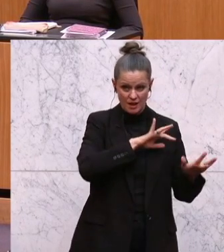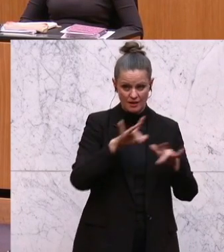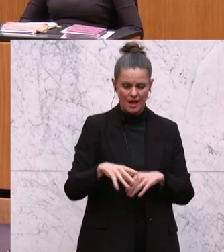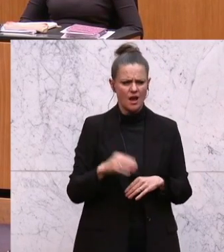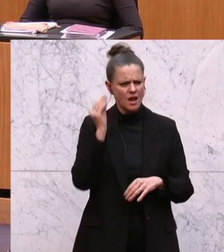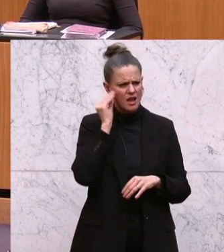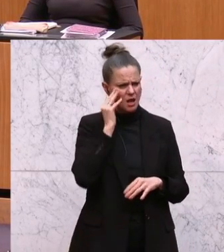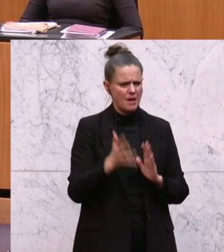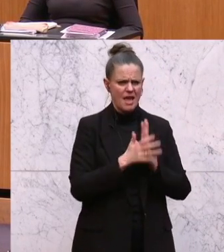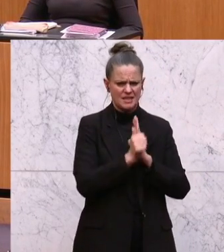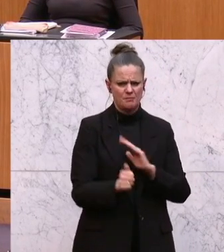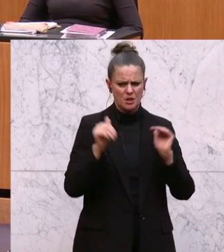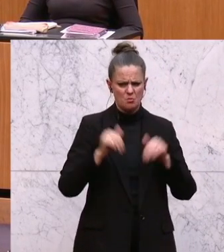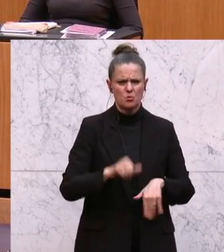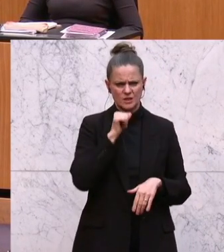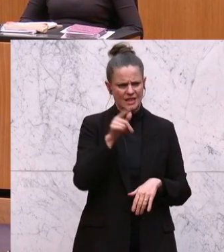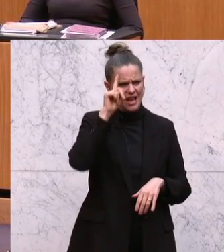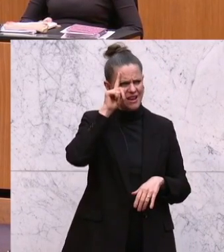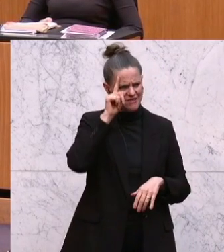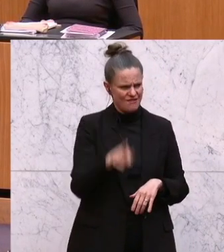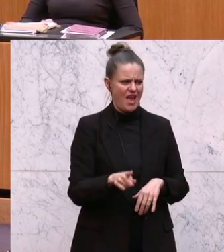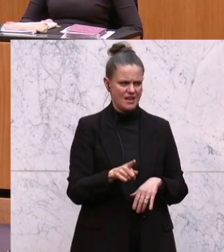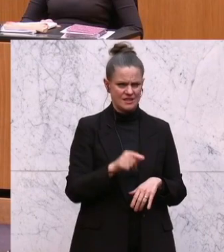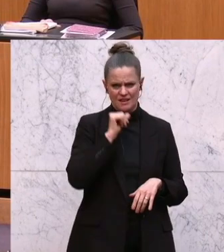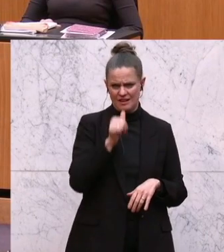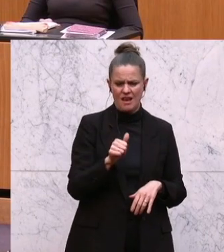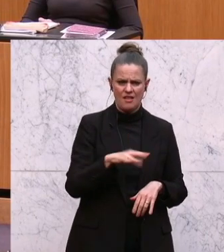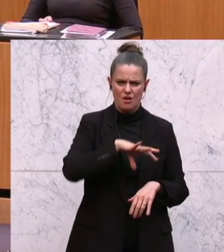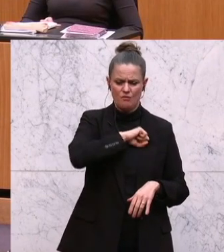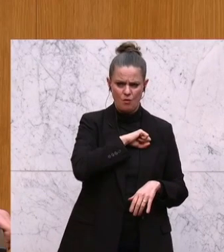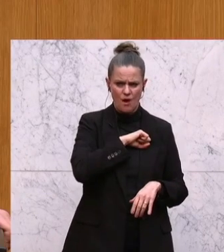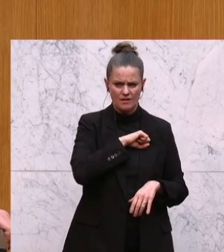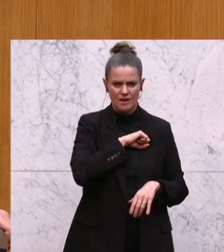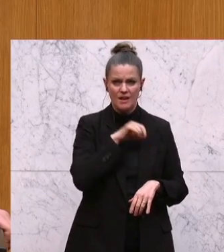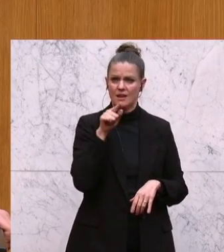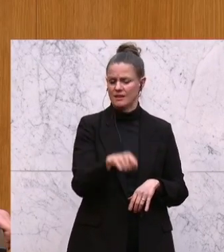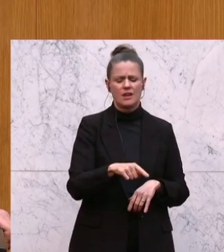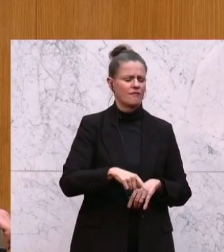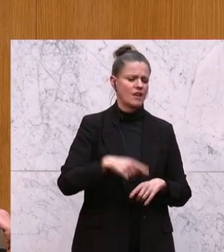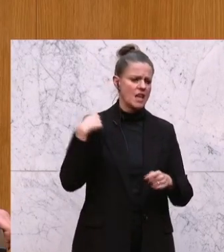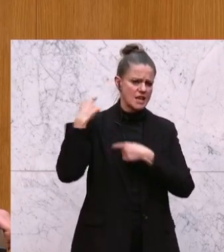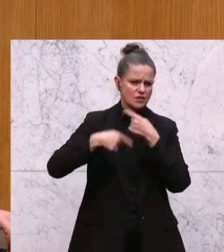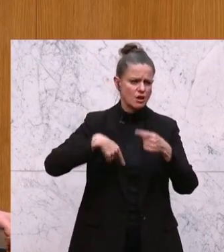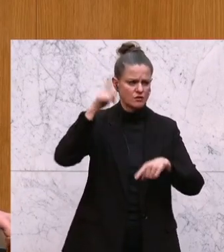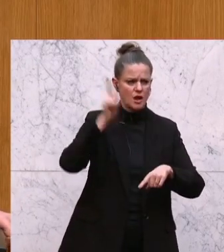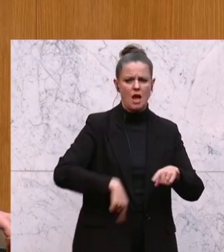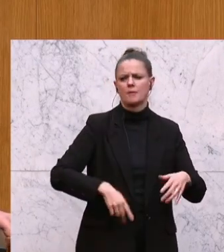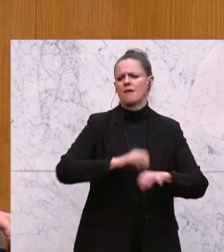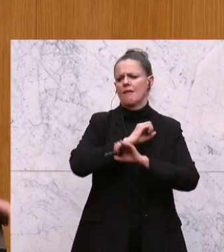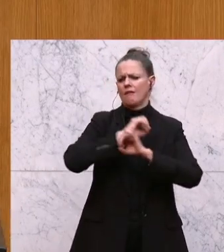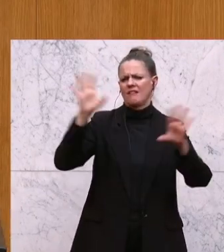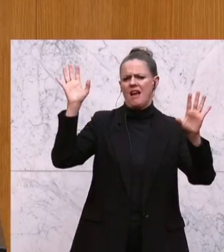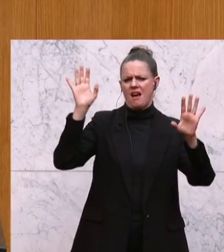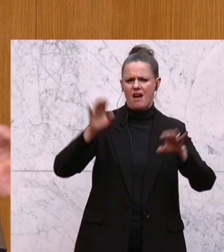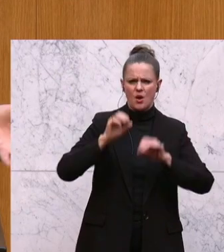braucht man kein Experte sein, um das zu wissen, dass das nicht gerade sehr dienlich war. Nein, es war sogar ein historischer Fehler. Aber zack, boom, die ÖVP ist mal wieder